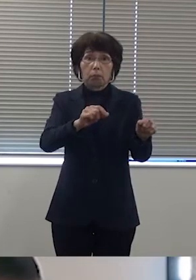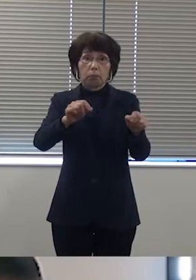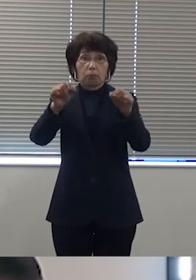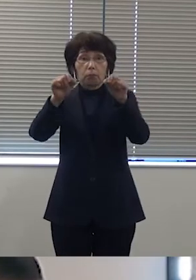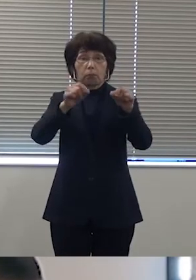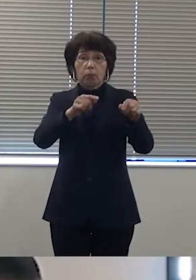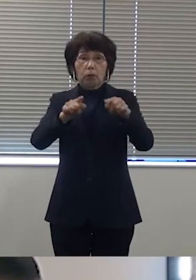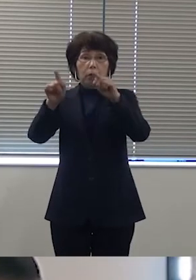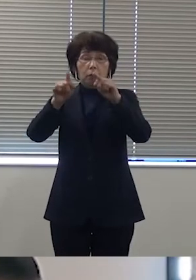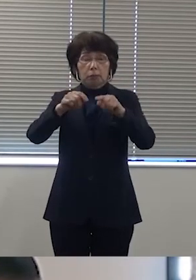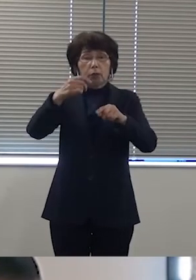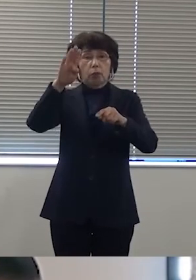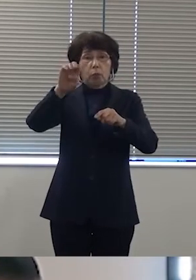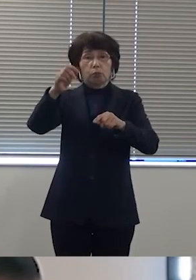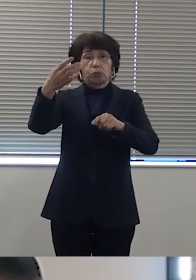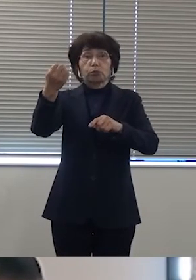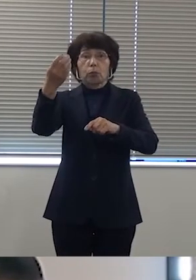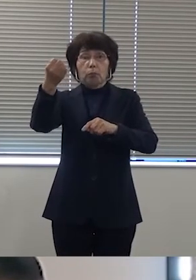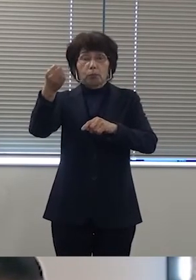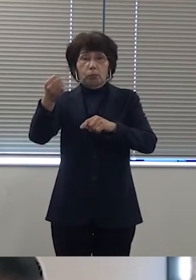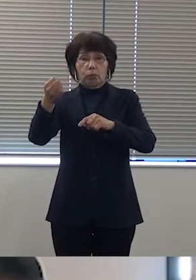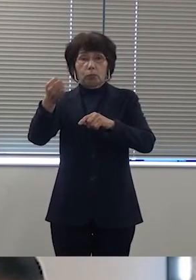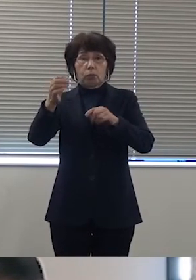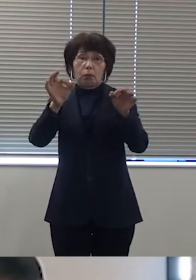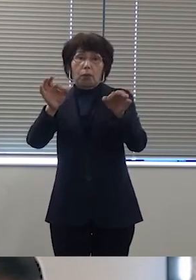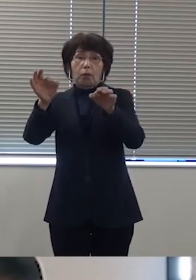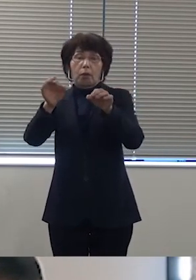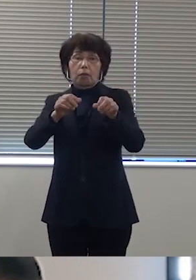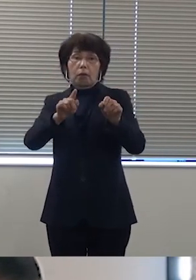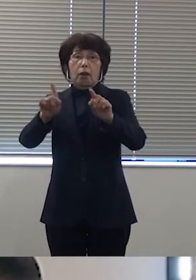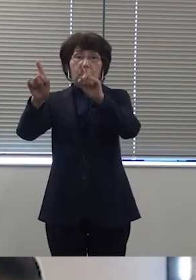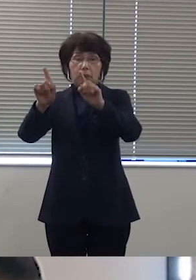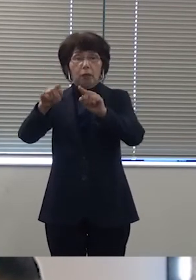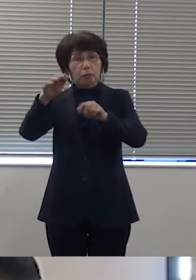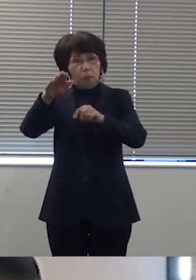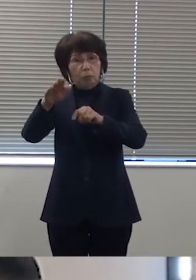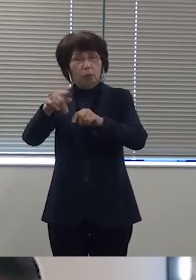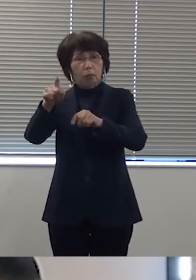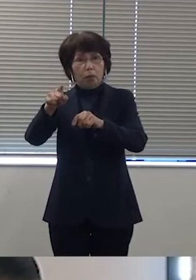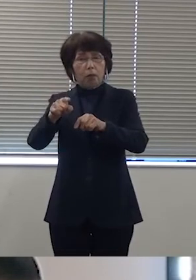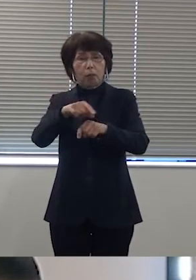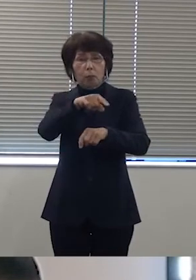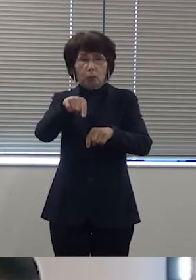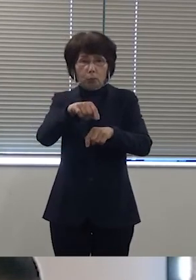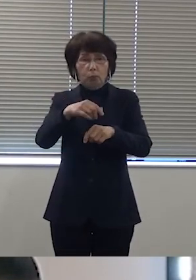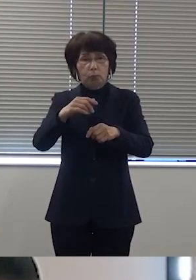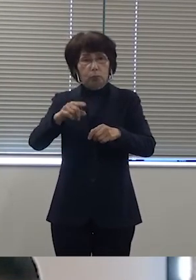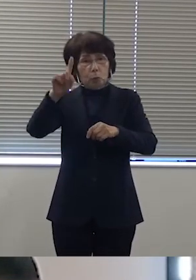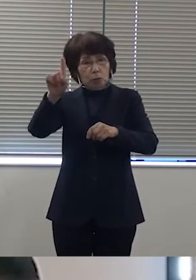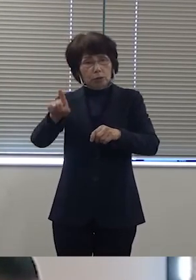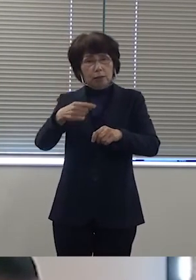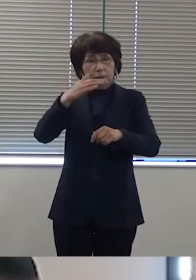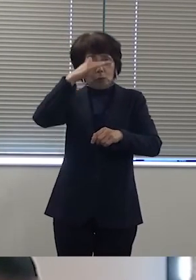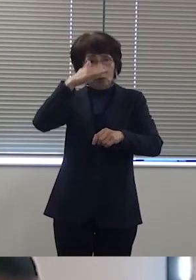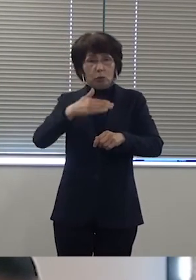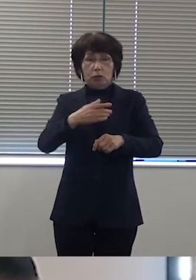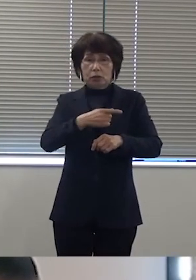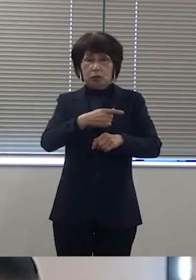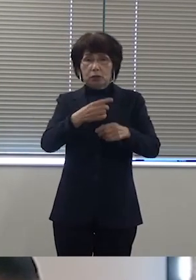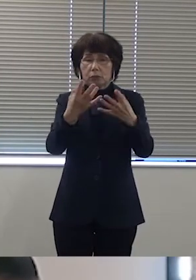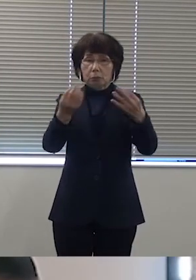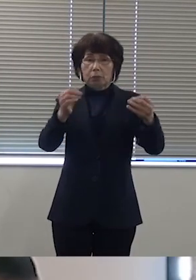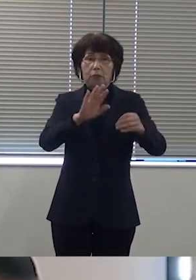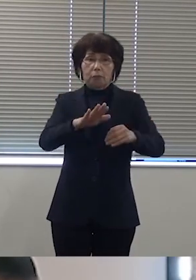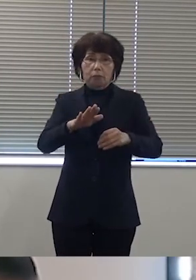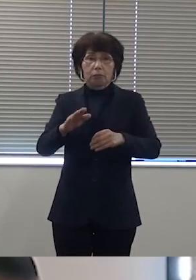ということですね。特に、やはり20代のですね、あとは20代、30代 の、 そのビジネス